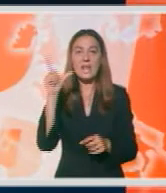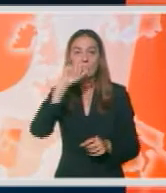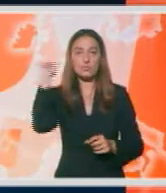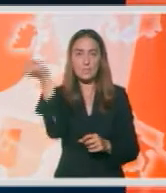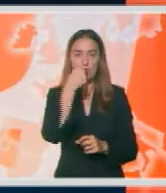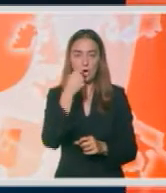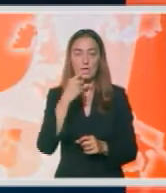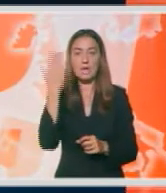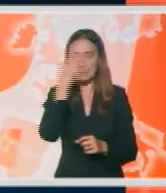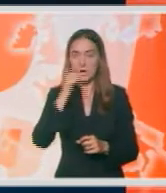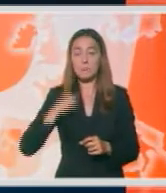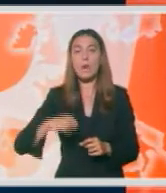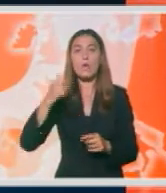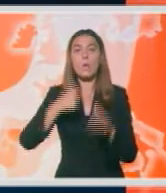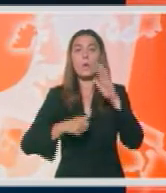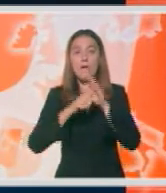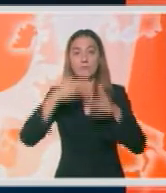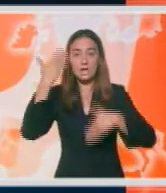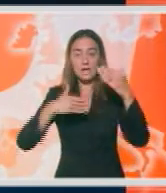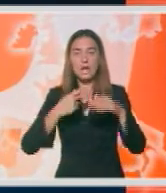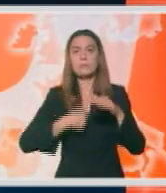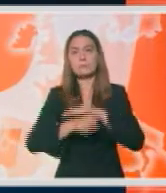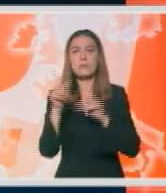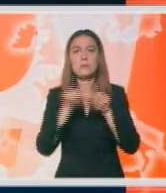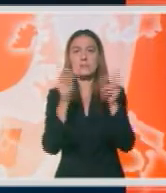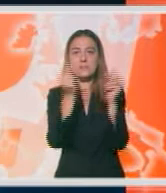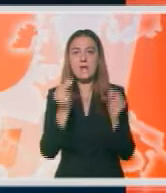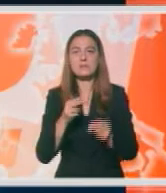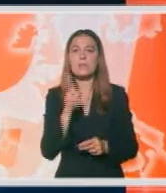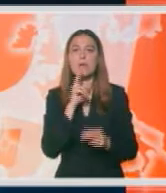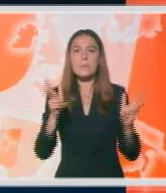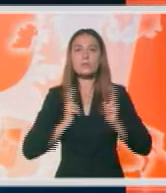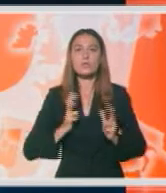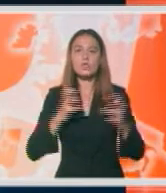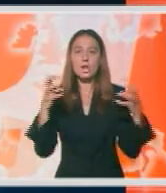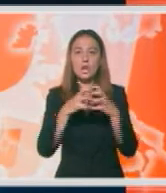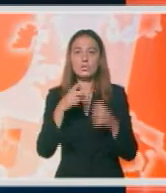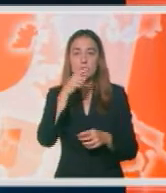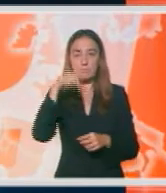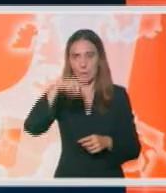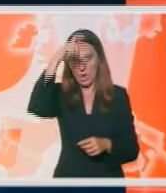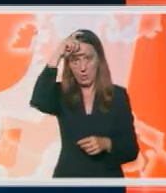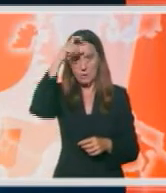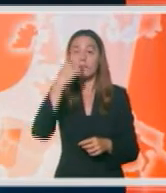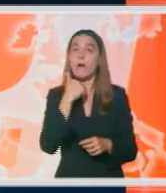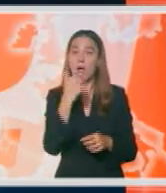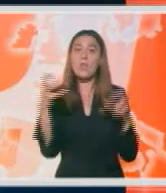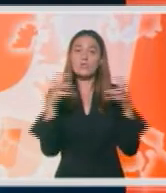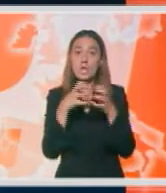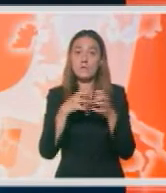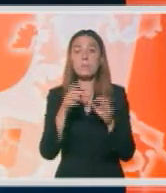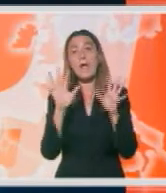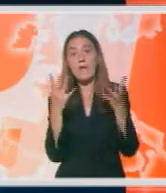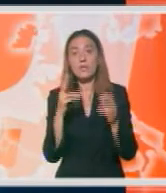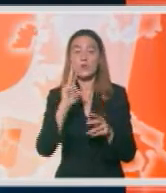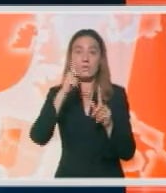šampiona. Crno-beli u glavni grad Jermenije odlaze u istom sastavu u kojem su dočekali tim Pjunika u Beogradu, ali će ekipa za